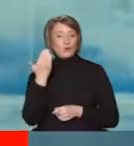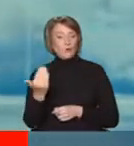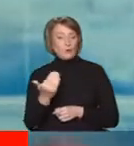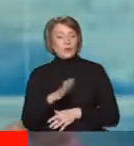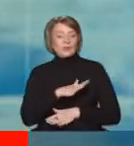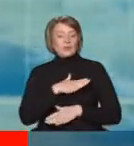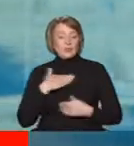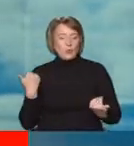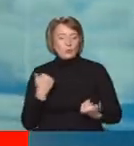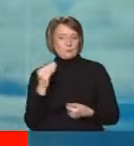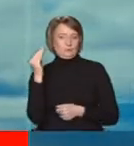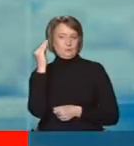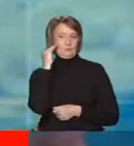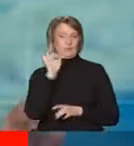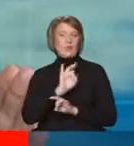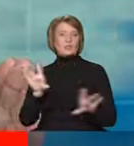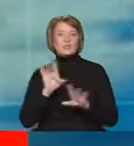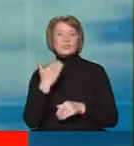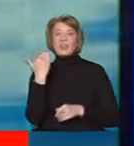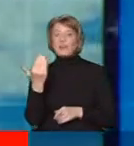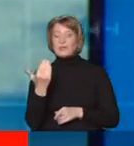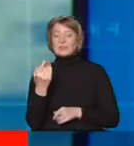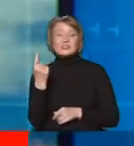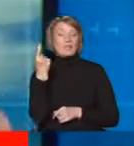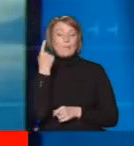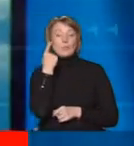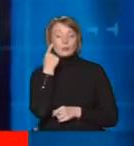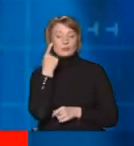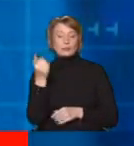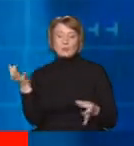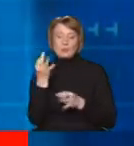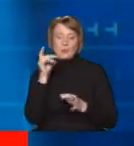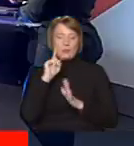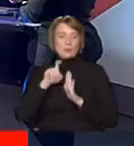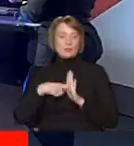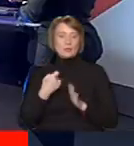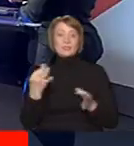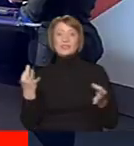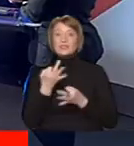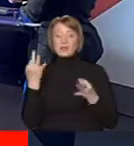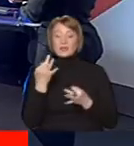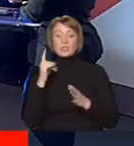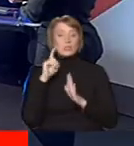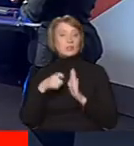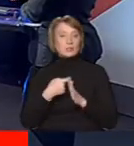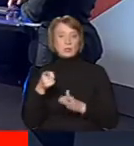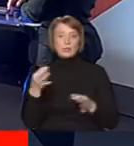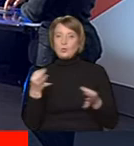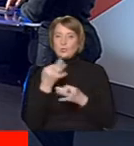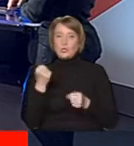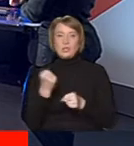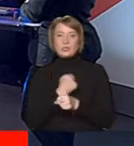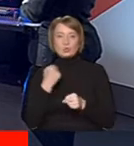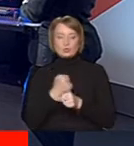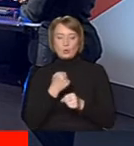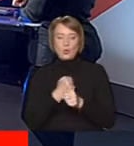свою думку до вашої цільової аудиторії, якщо вона вас не почує, то вона про вас ніколи не дізнається. Думку, якщо вона про вас ніколи не дізнається, то вона ніколи не зробить вибір